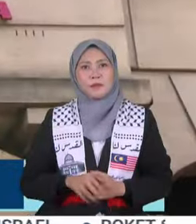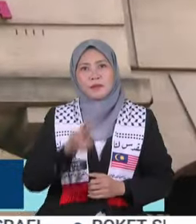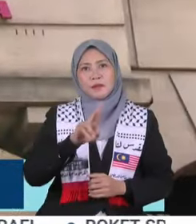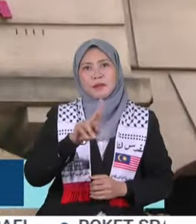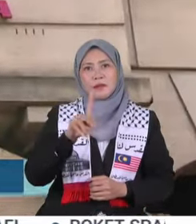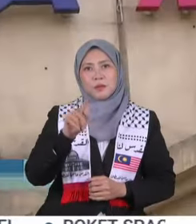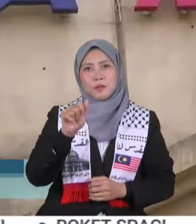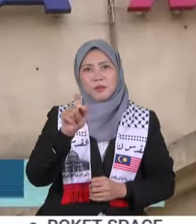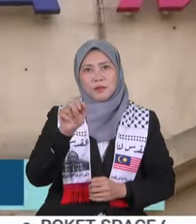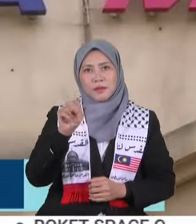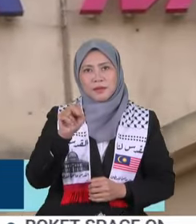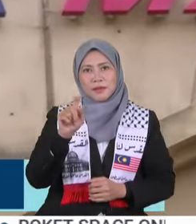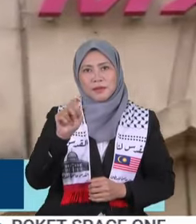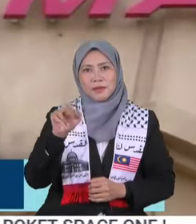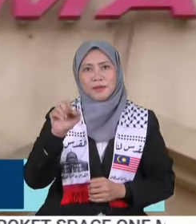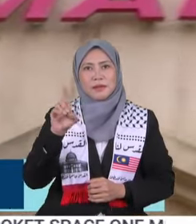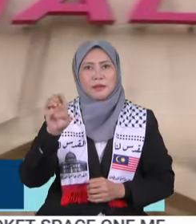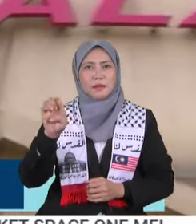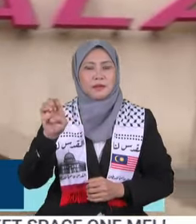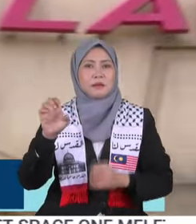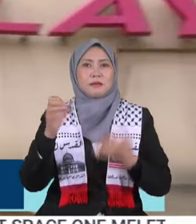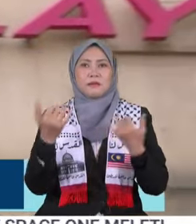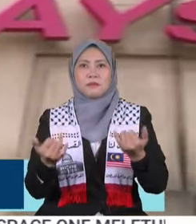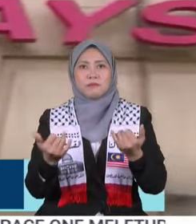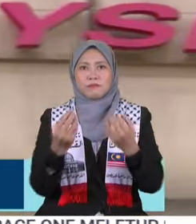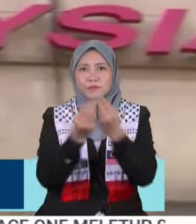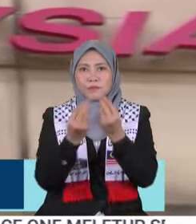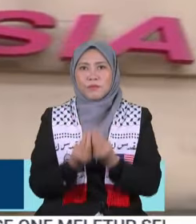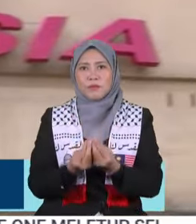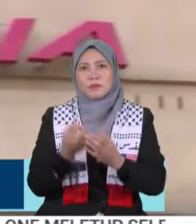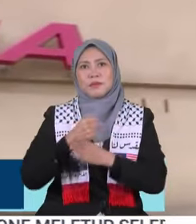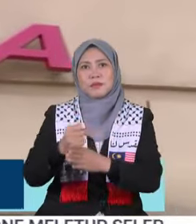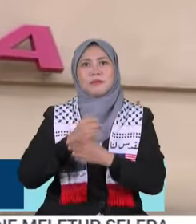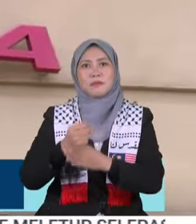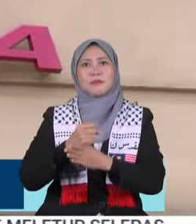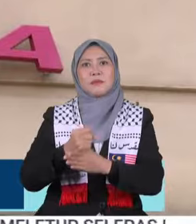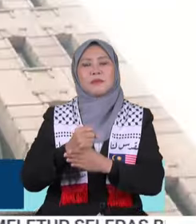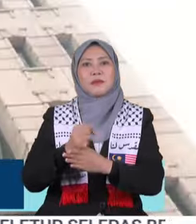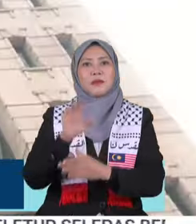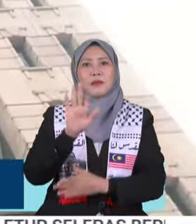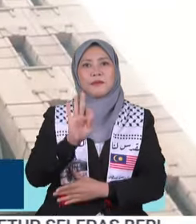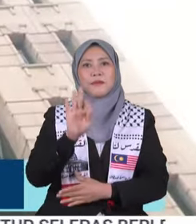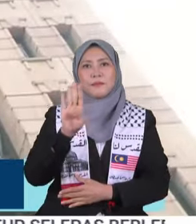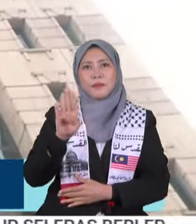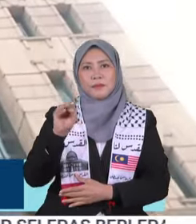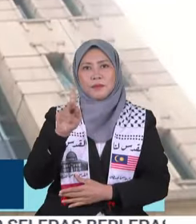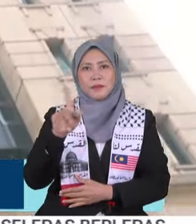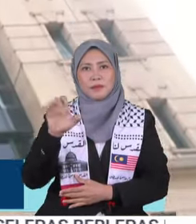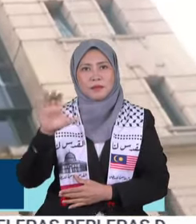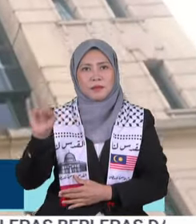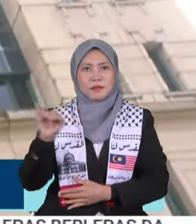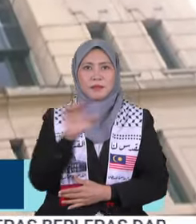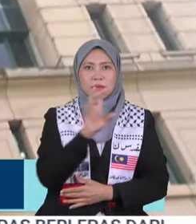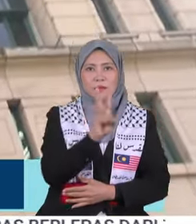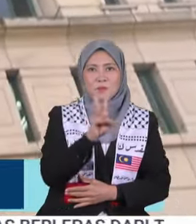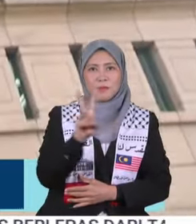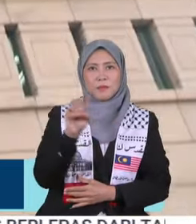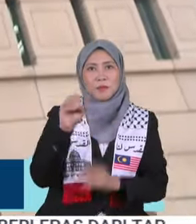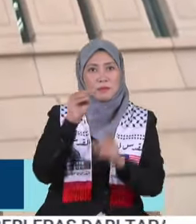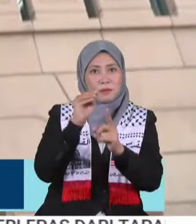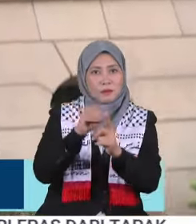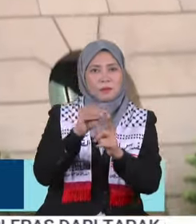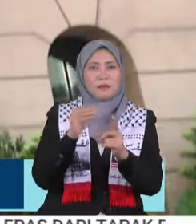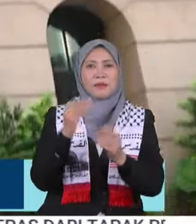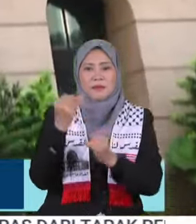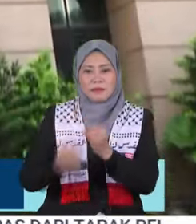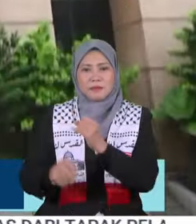Rakuten Trade mengunjurkan indeks penanda aras Bursa Malaysia FBM KLCI mencecah paras 1,660 mata menjelang akhir